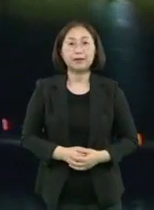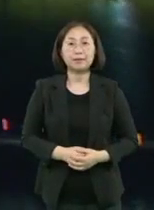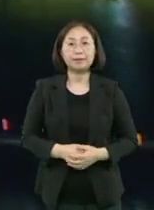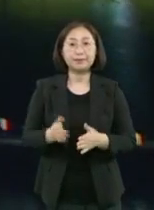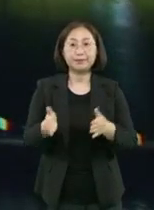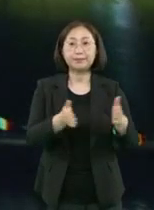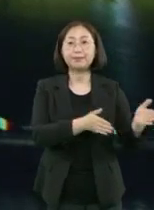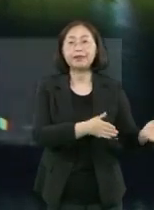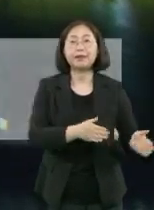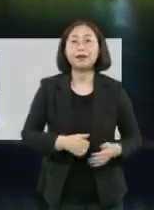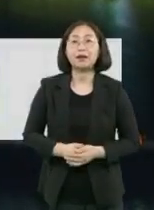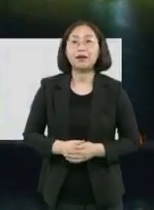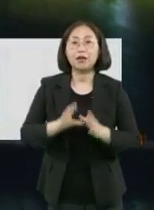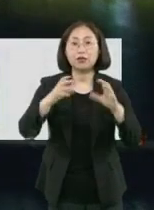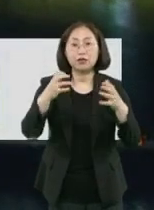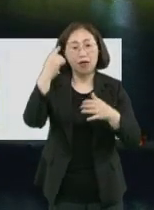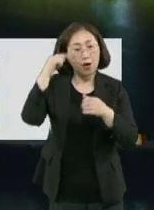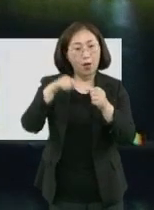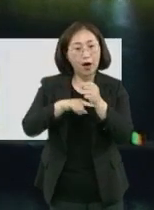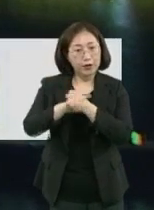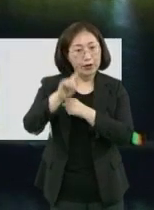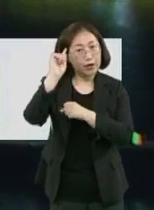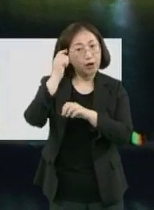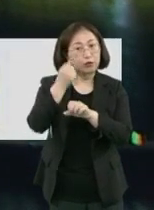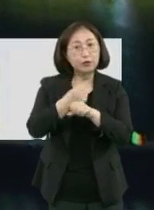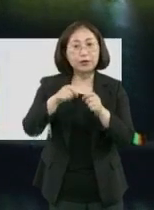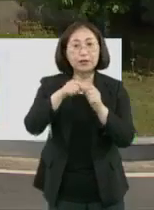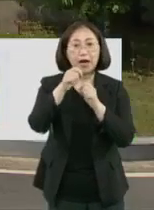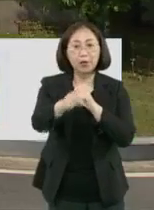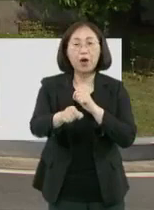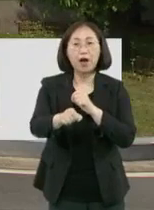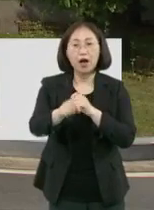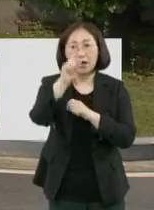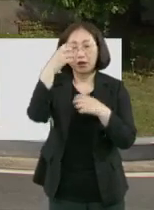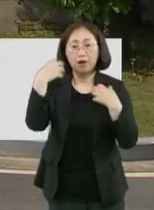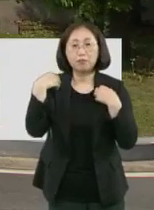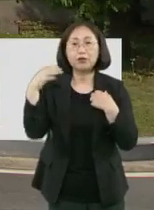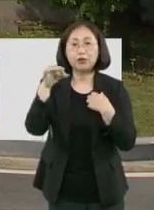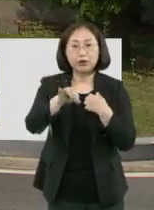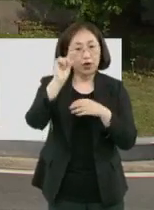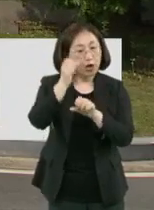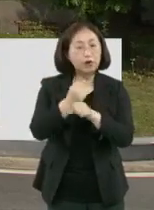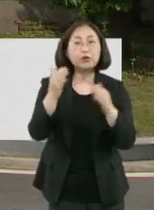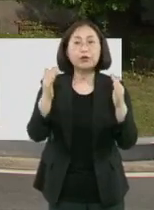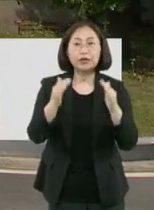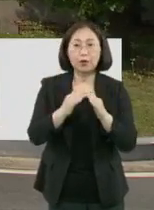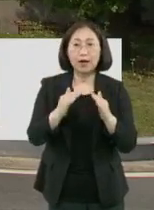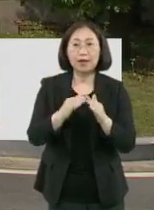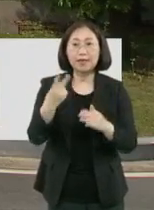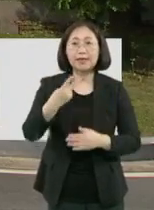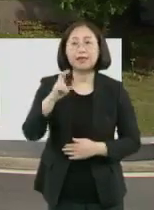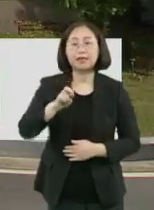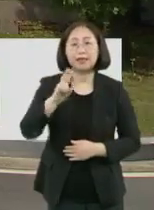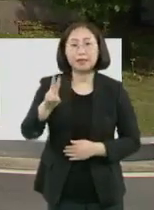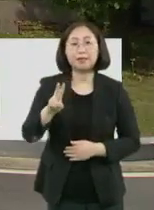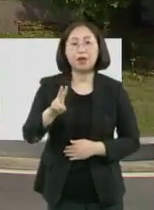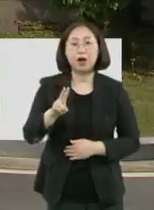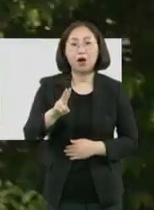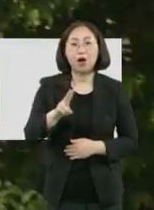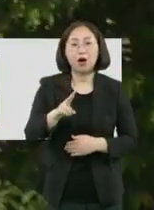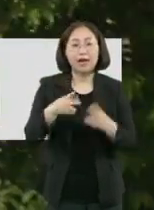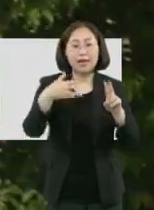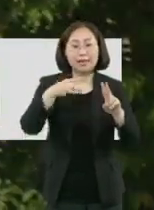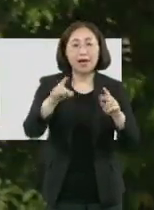네, 다음 소식입니다. 국가과학기술연구회 산하 과학기술 분야 정부 출연 연구기관이 2022년도